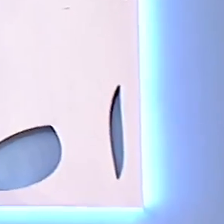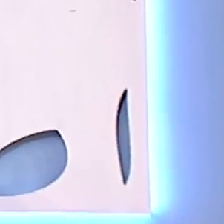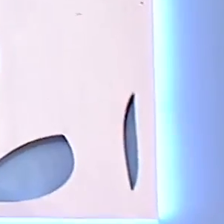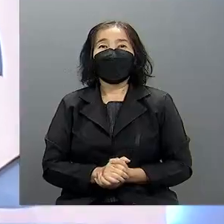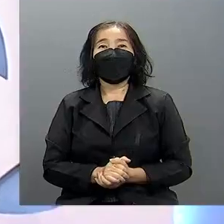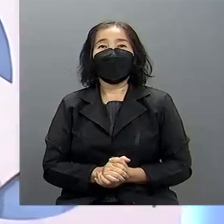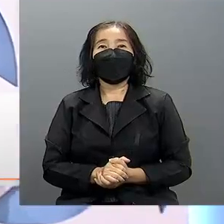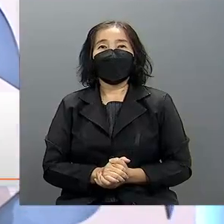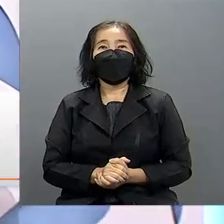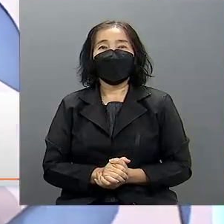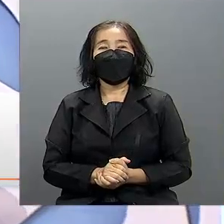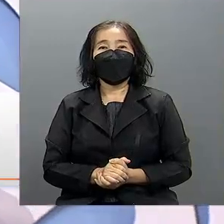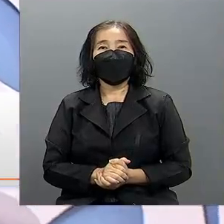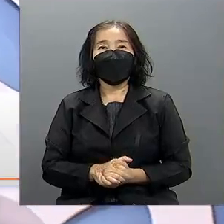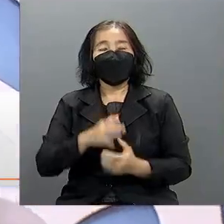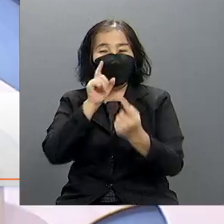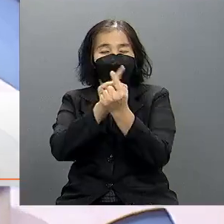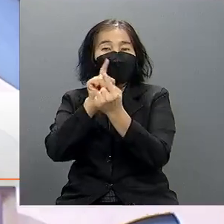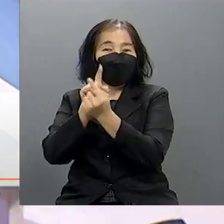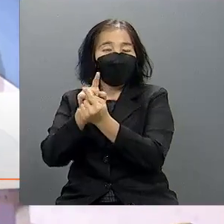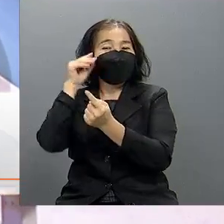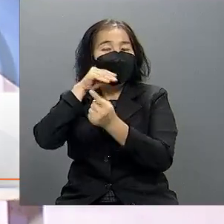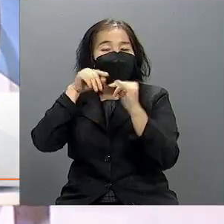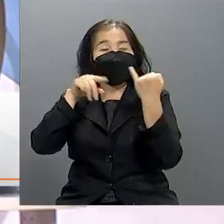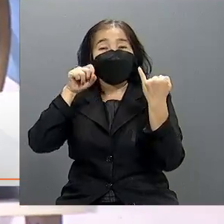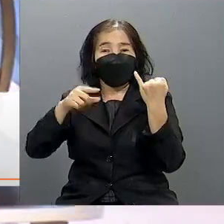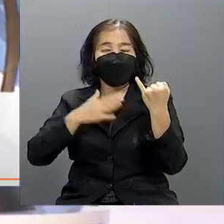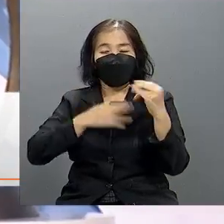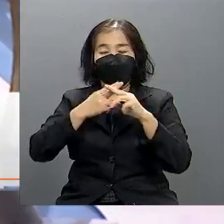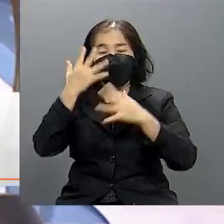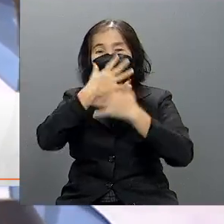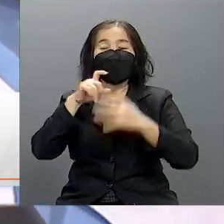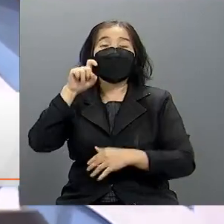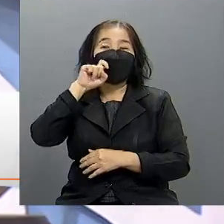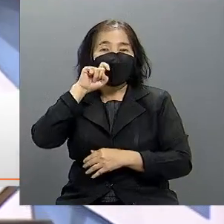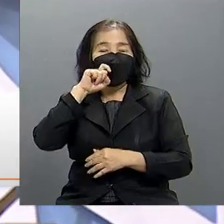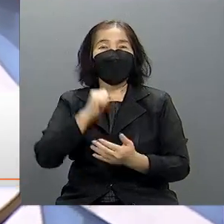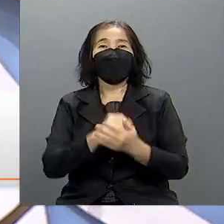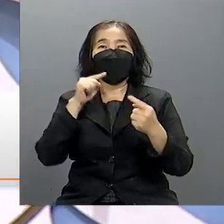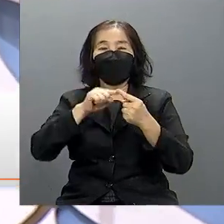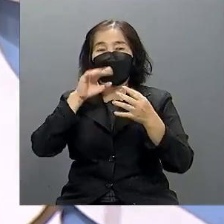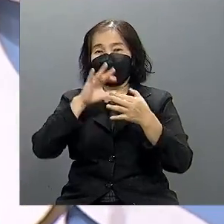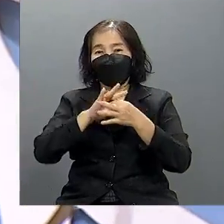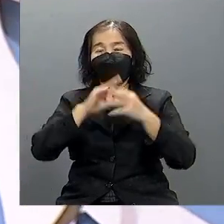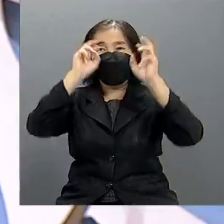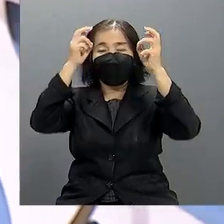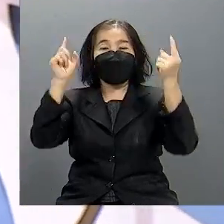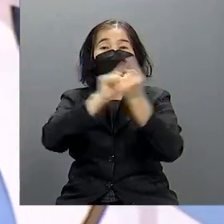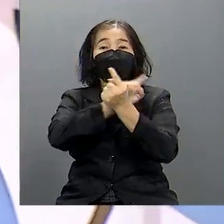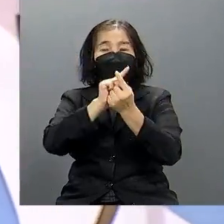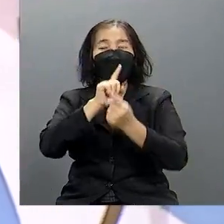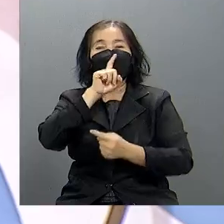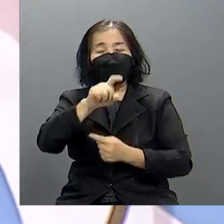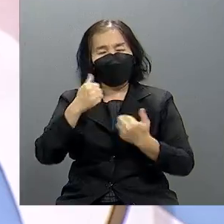ค่ะคุณผู้ชมคะพบกันเช่นเคยนะคะกับปูเป้ภัคนันในช่วงประเด็นสังคมคุณผู้ชมสังเกตไหมคะว่าในปัจจุบันนี้นะคะการท่องเที่ย